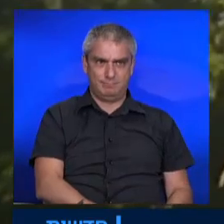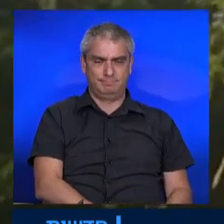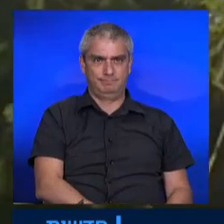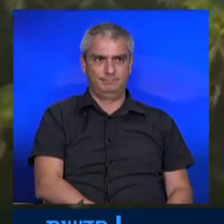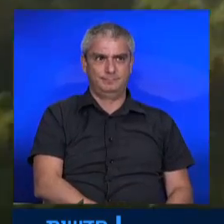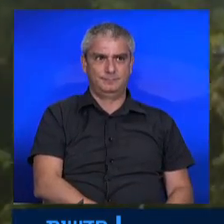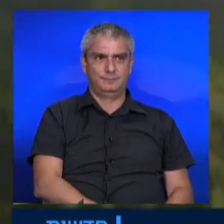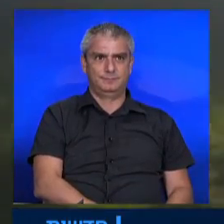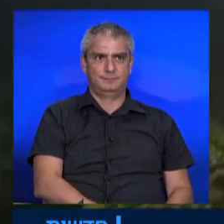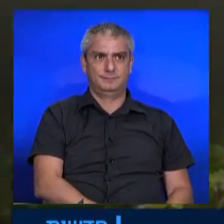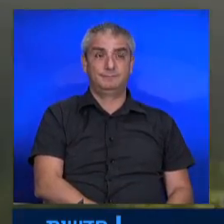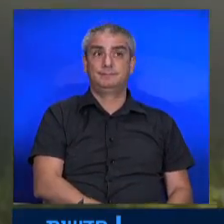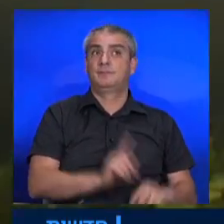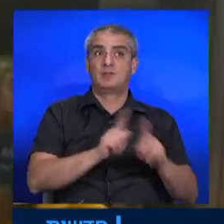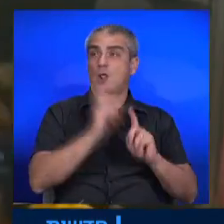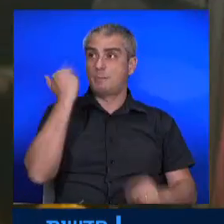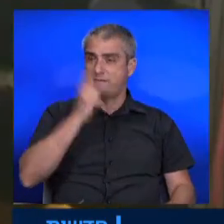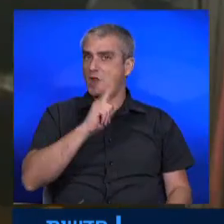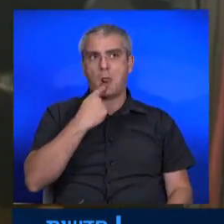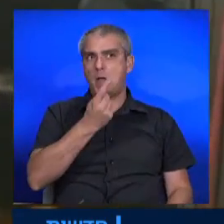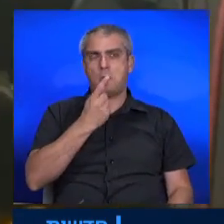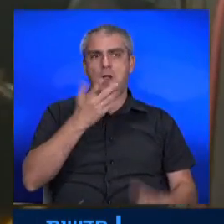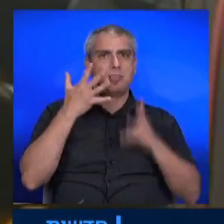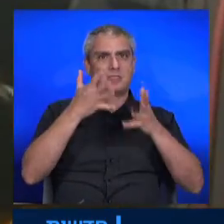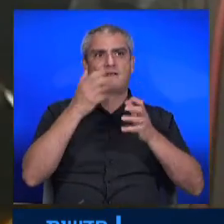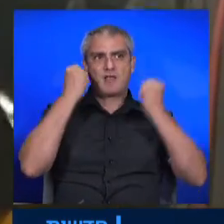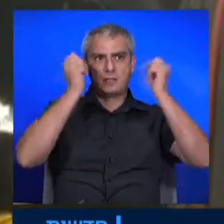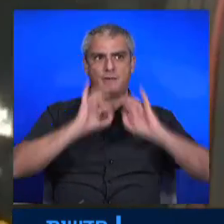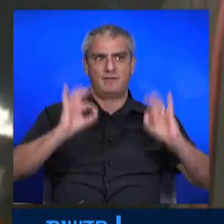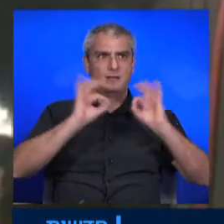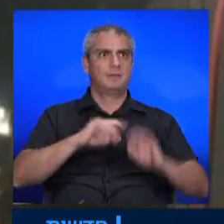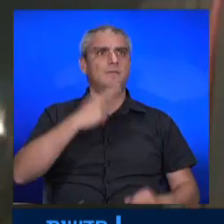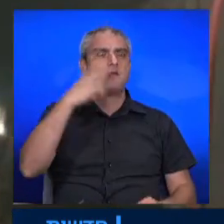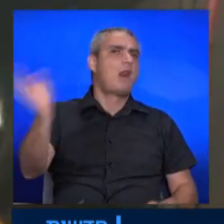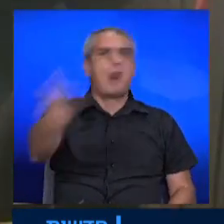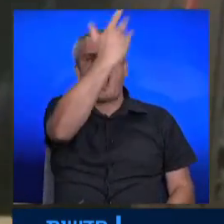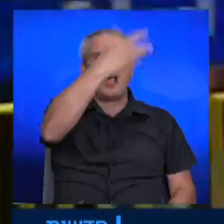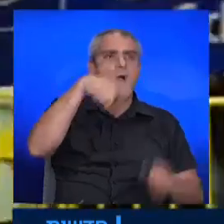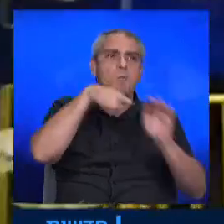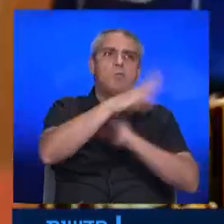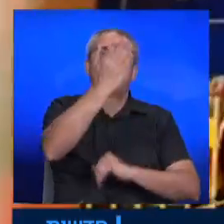שלא כמו בעבר, גם לא דווח על תקיפת מפגינים. איך יא פוגע? כתף אבל איך יא פוגע? אני